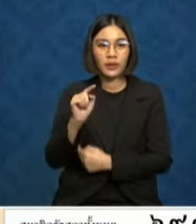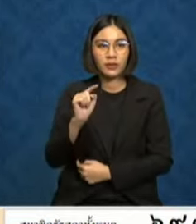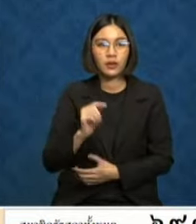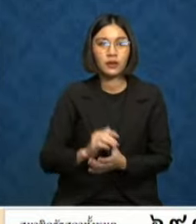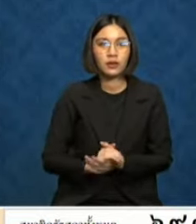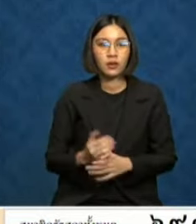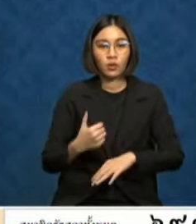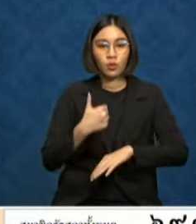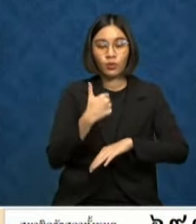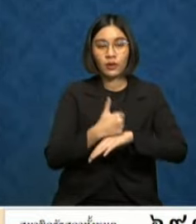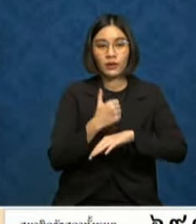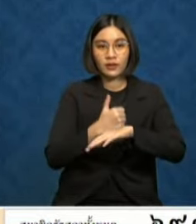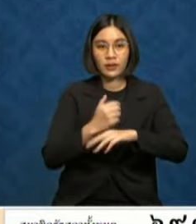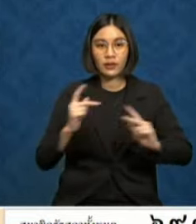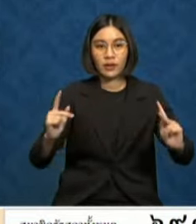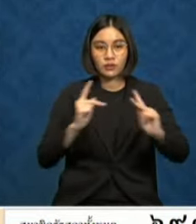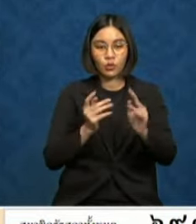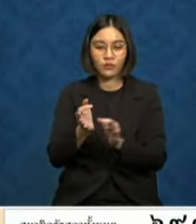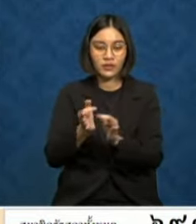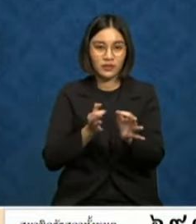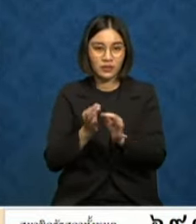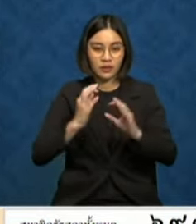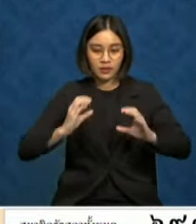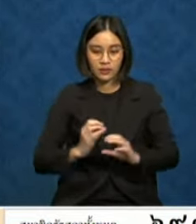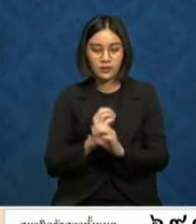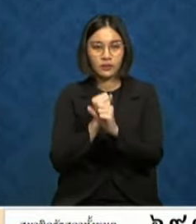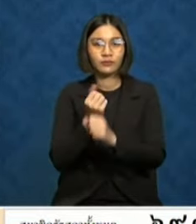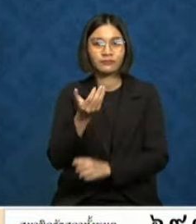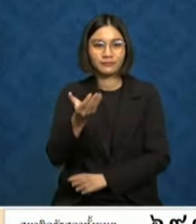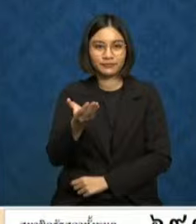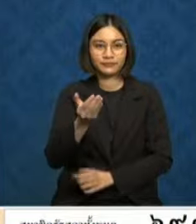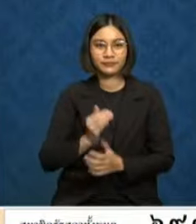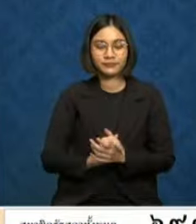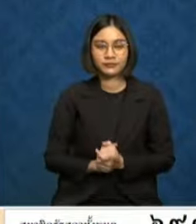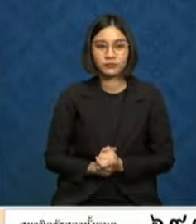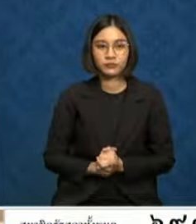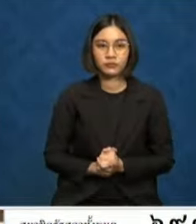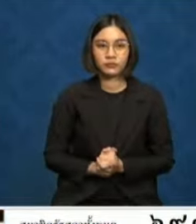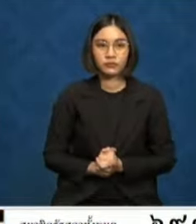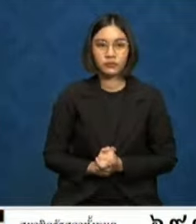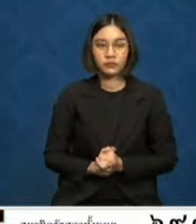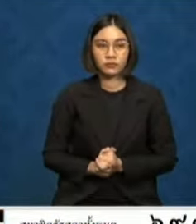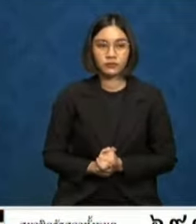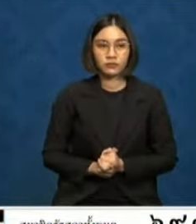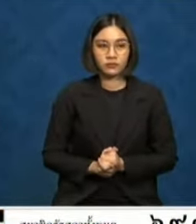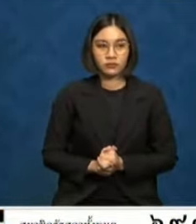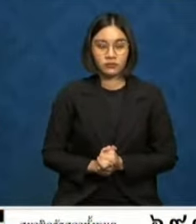ท่านรัฐมนตรีหรือผู้ชี้แจงจะขอชี้แจงหรือสรุปเชิญครับ